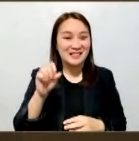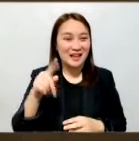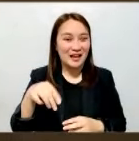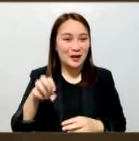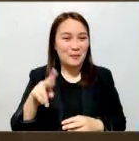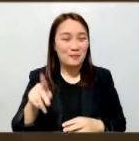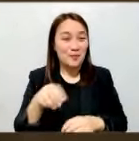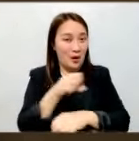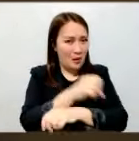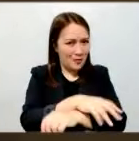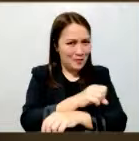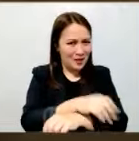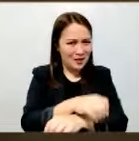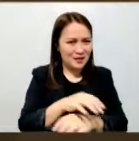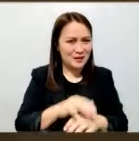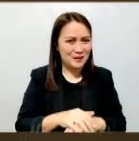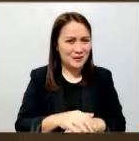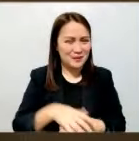TikTok world,